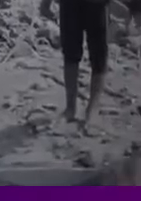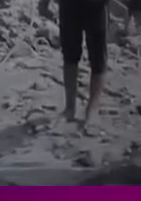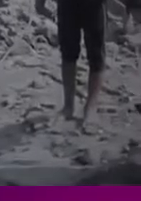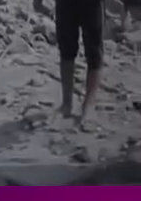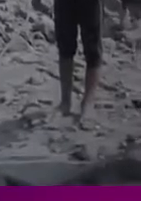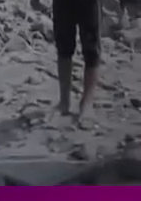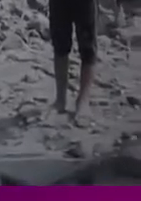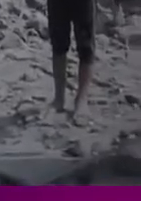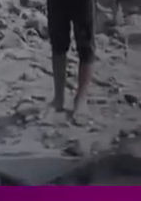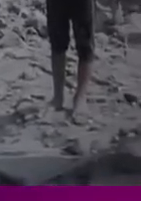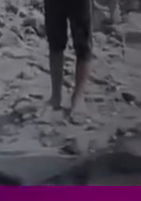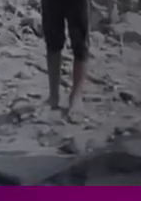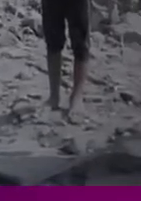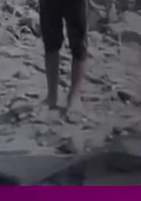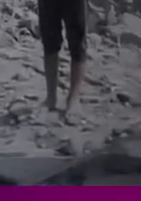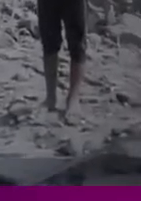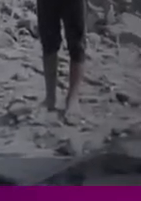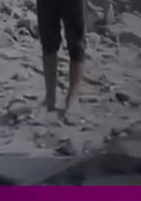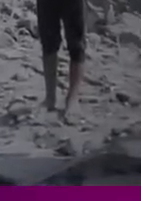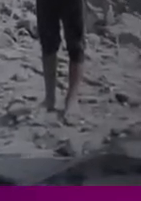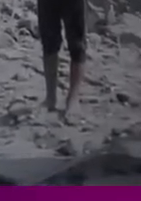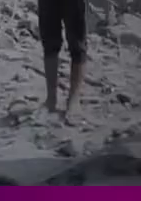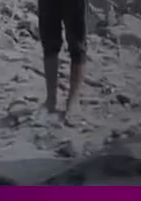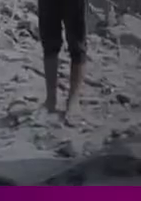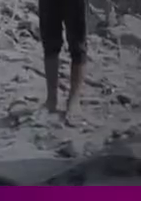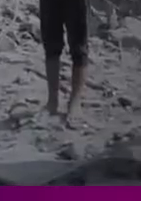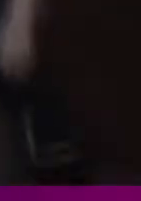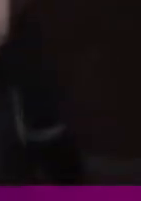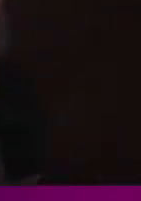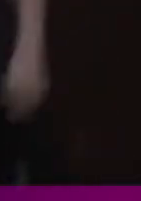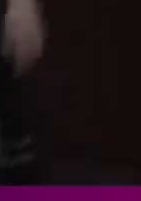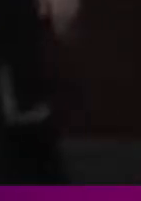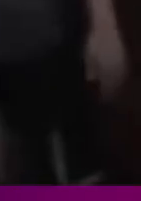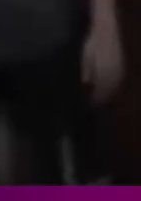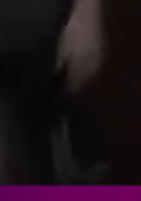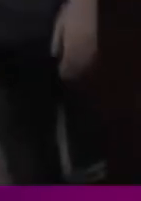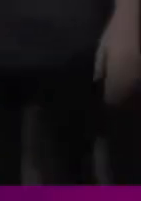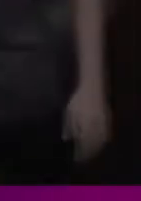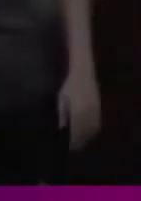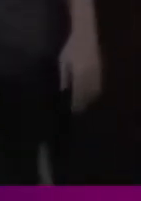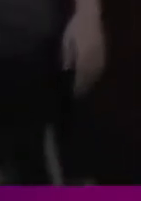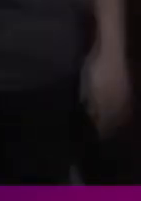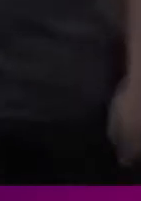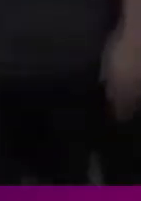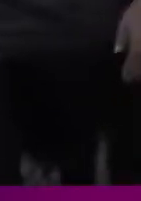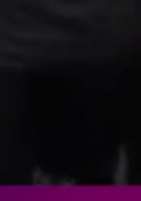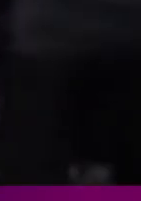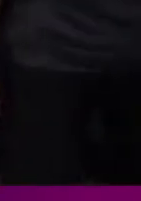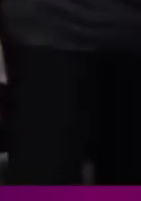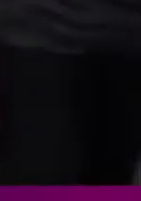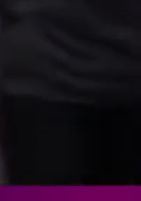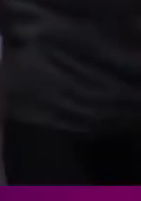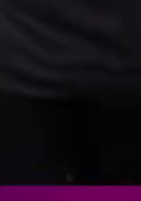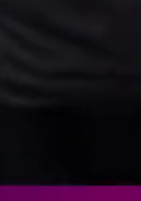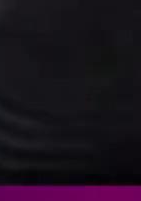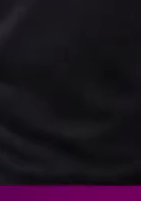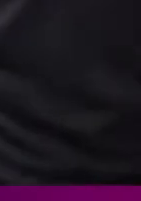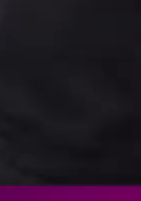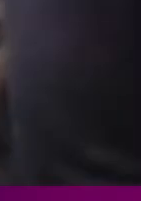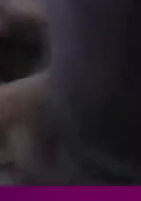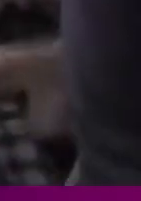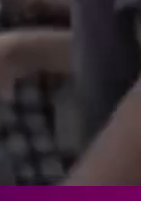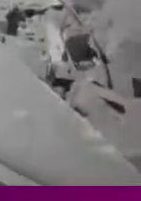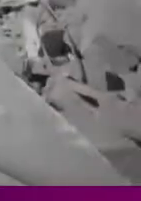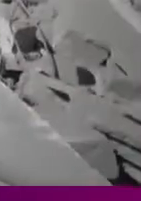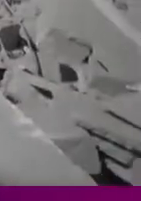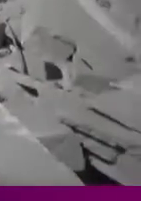மனித உரிமை அமைப்புகளும் கூறி வருகின்றன. இந்நிலையிலேயே பாலஸ்தீன விடயத்தில் இலங்கை இரட்டை வேடம் போடுவதாக